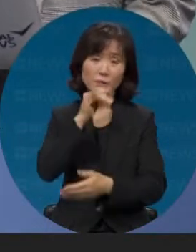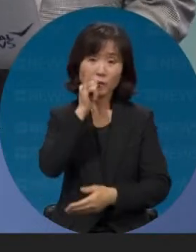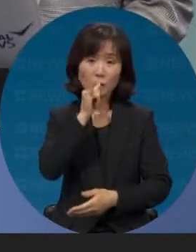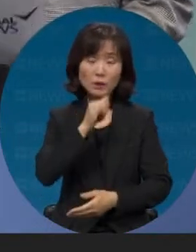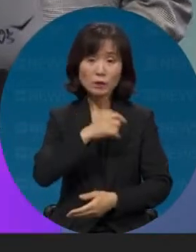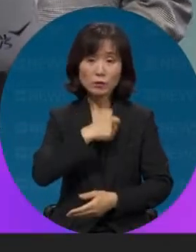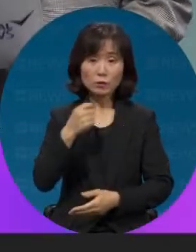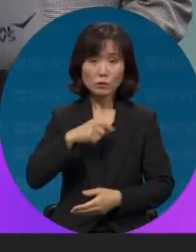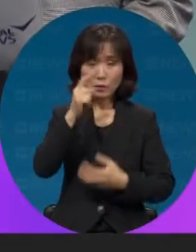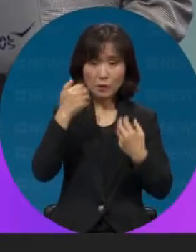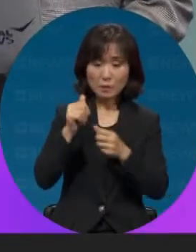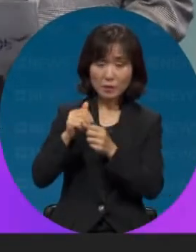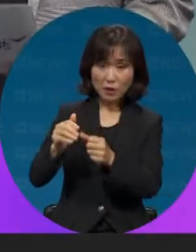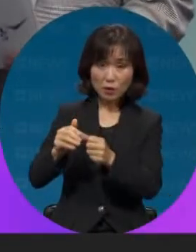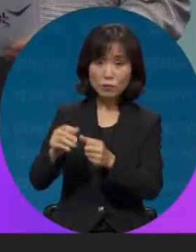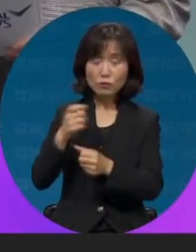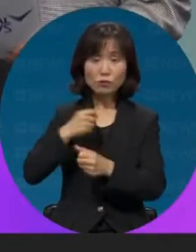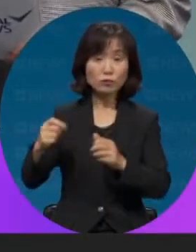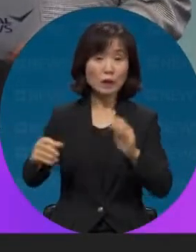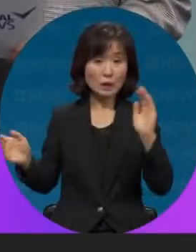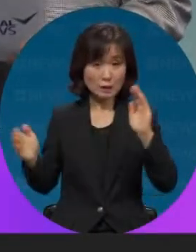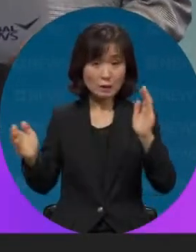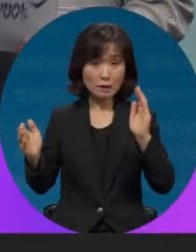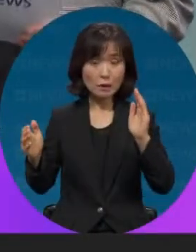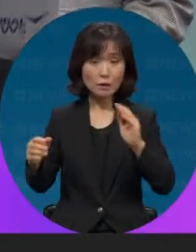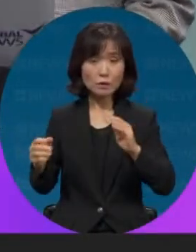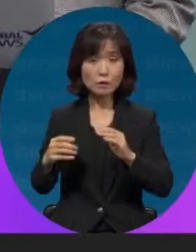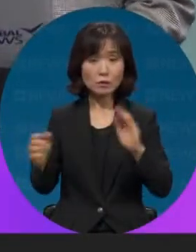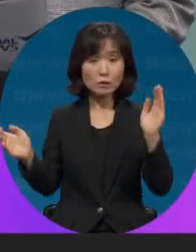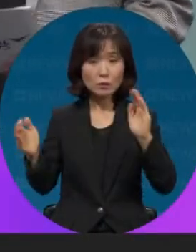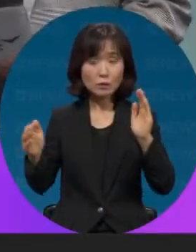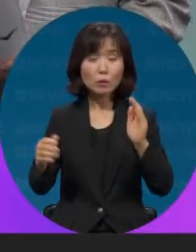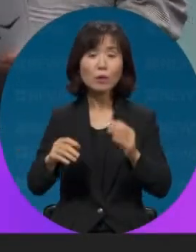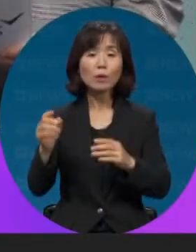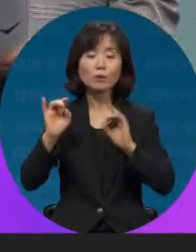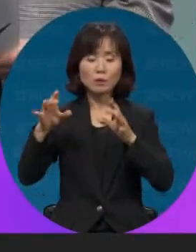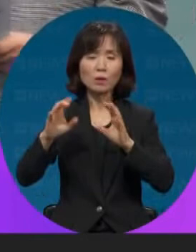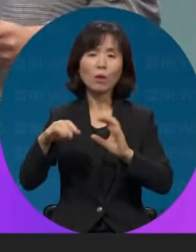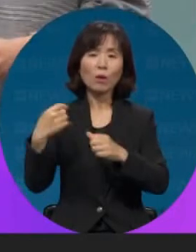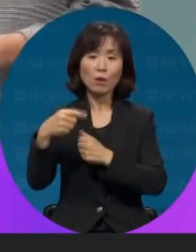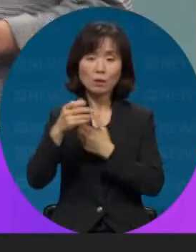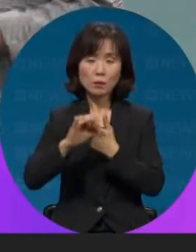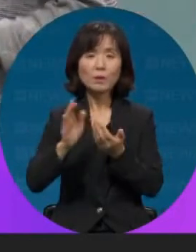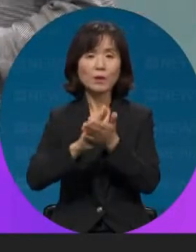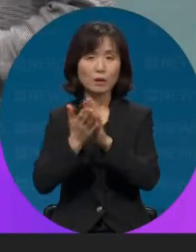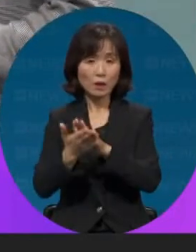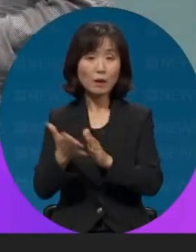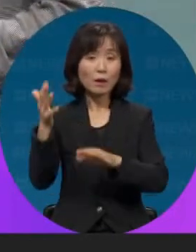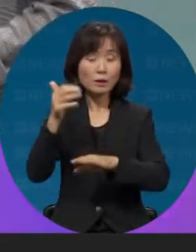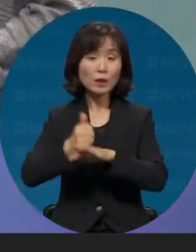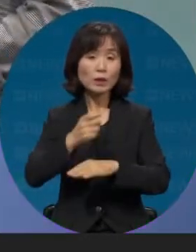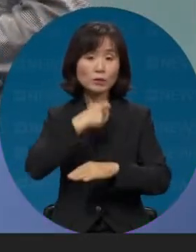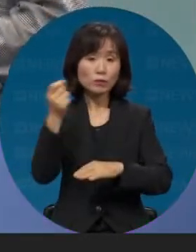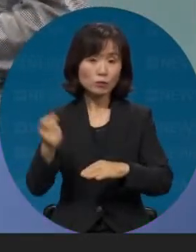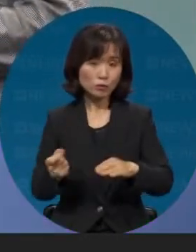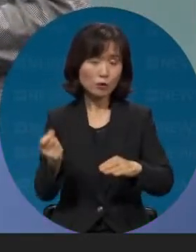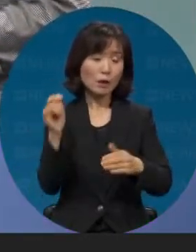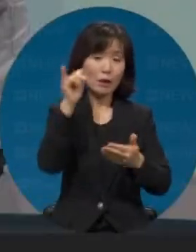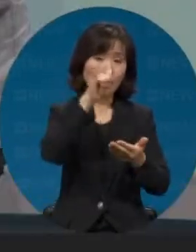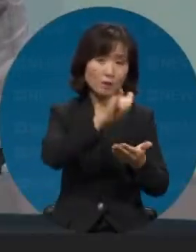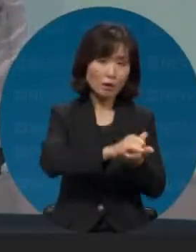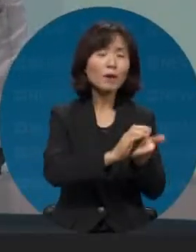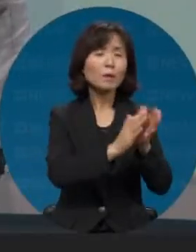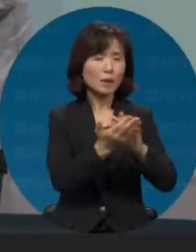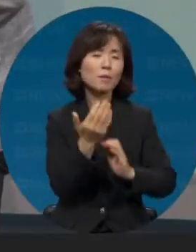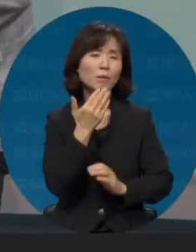중국 정부에서 파견된 주 학생이라도 호주에서 교육 받으며 바뀔 수 있다며 이 학생들이 나중에 중국을 믿을 수 있는 방향으로 바꿀 수